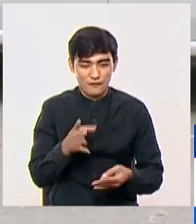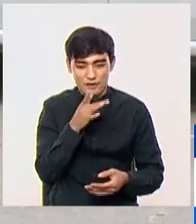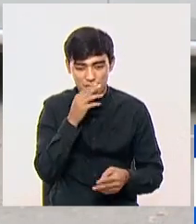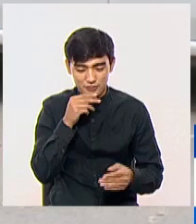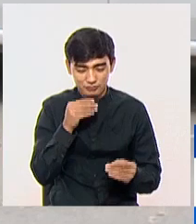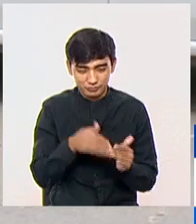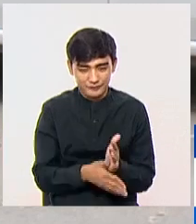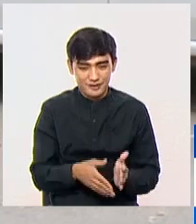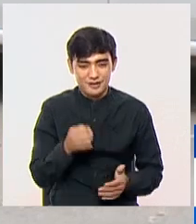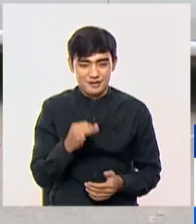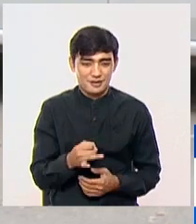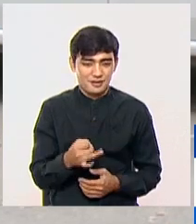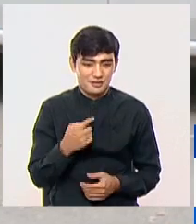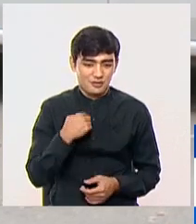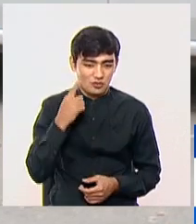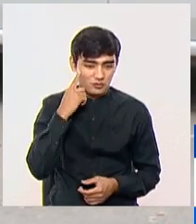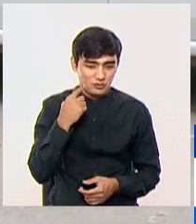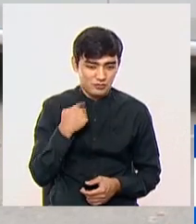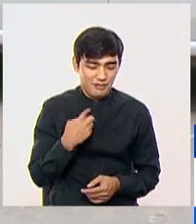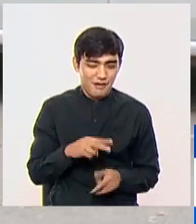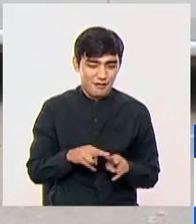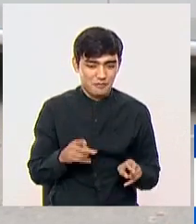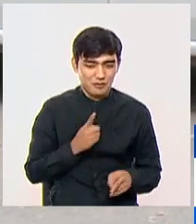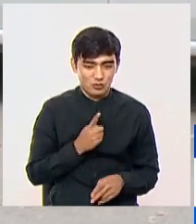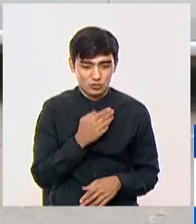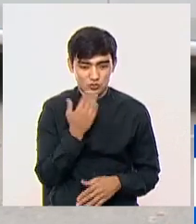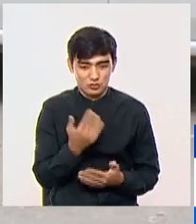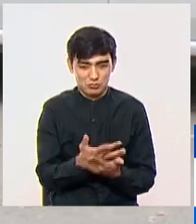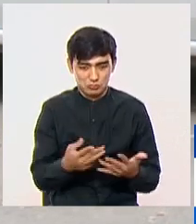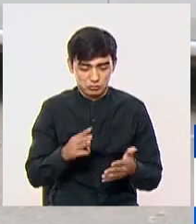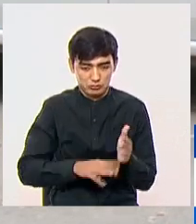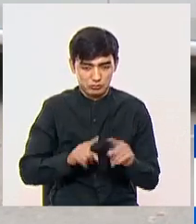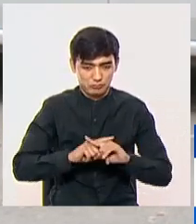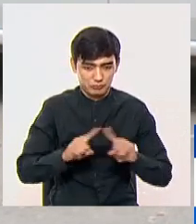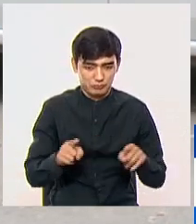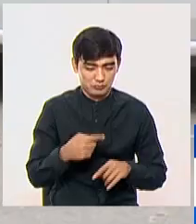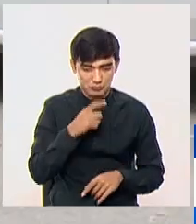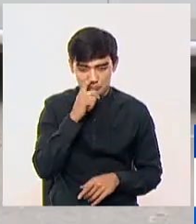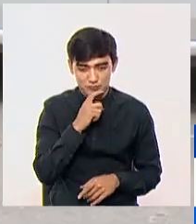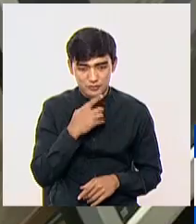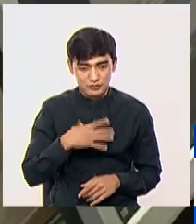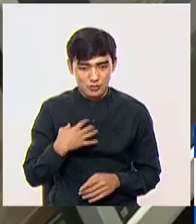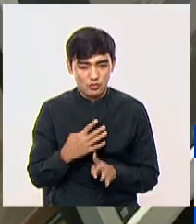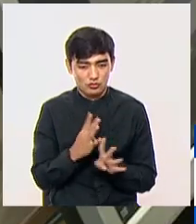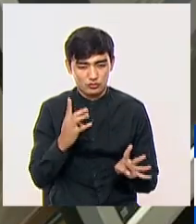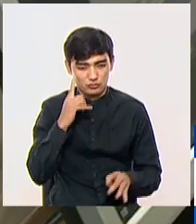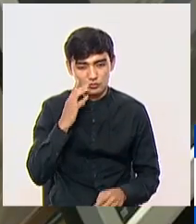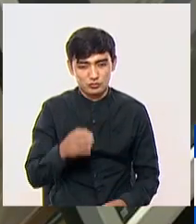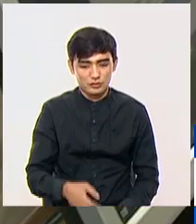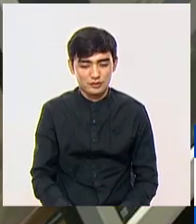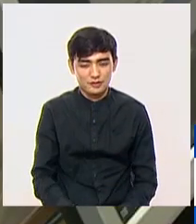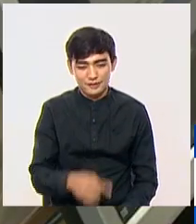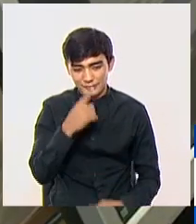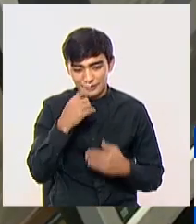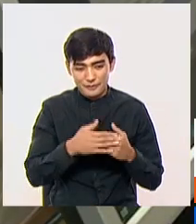время, опять же. И я думаю, что мы не одни такие, кто получил такие странные штрафы. Наверное, у нас будет очередь. До недавнего